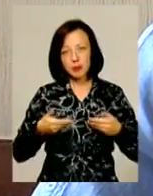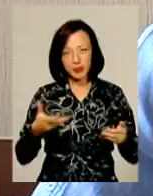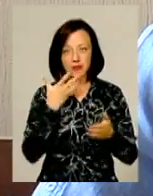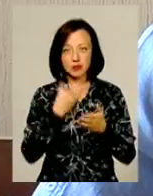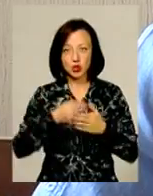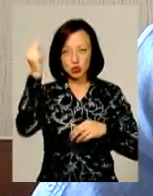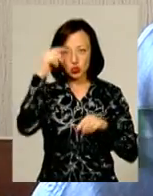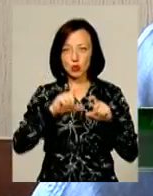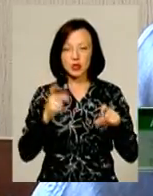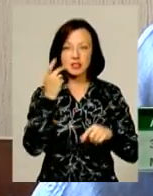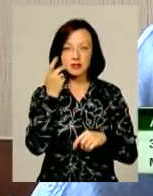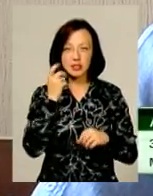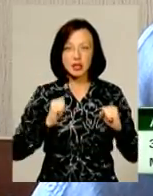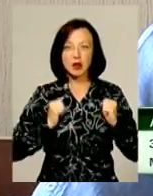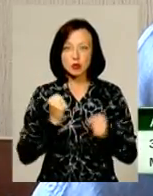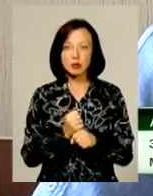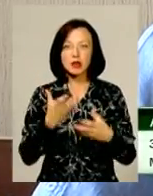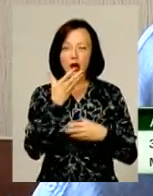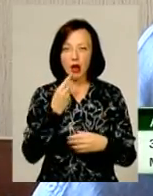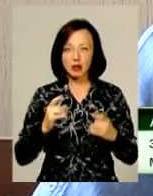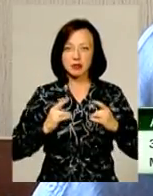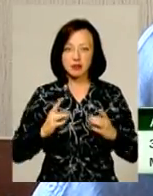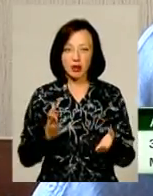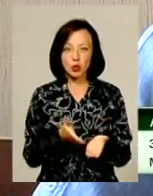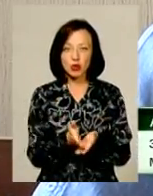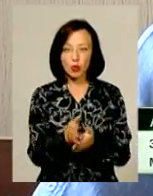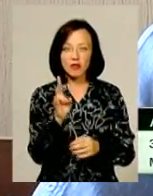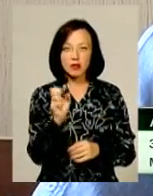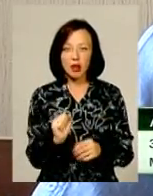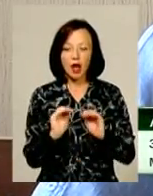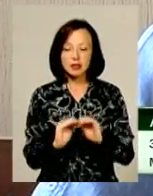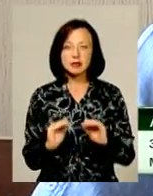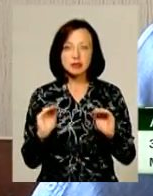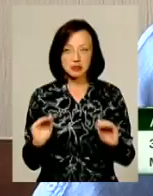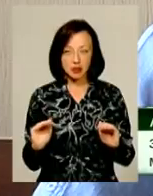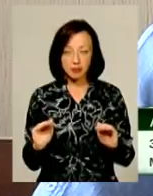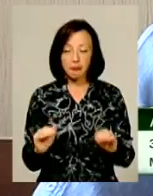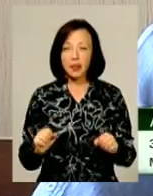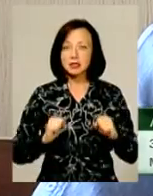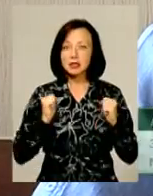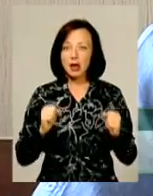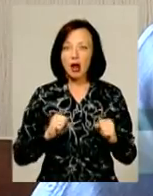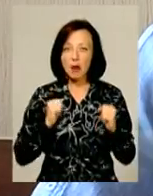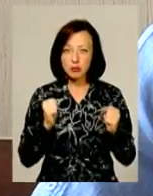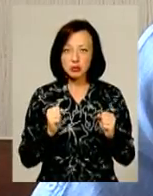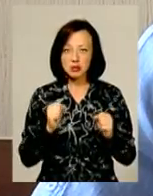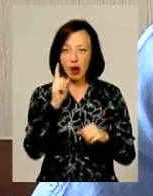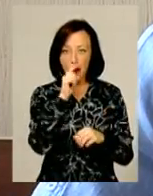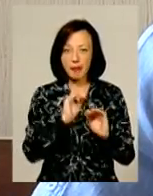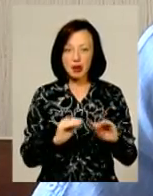школі завжди стараємося зробити гарне свято, зорієнтоване на учня. Ми стараємося